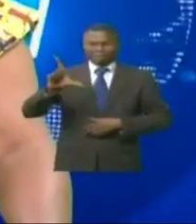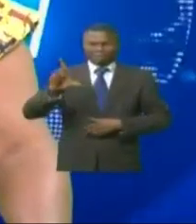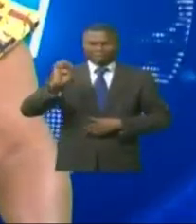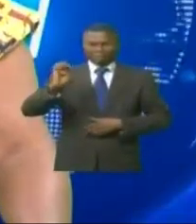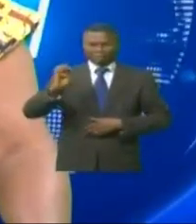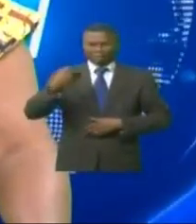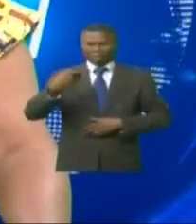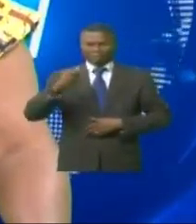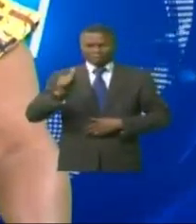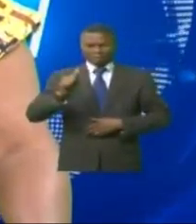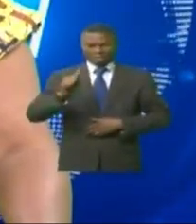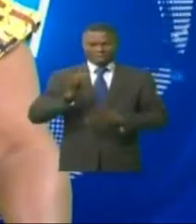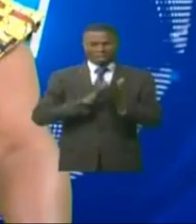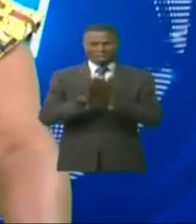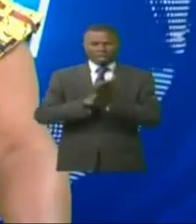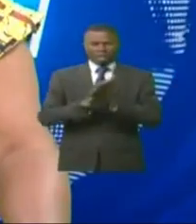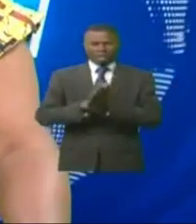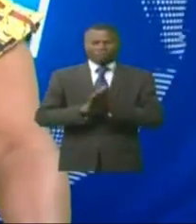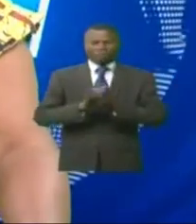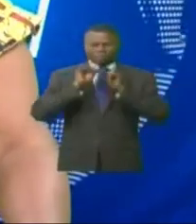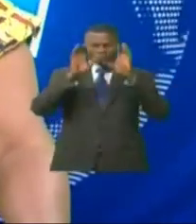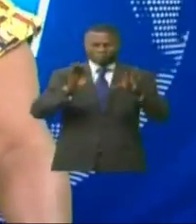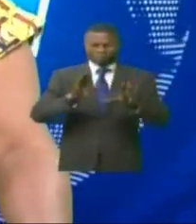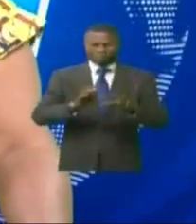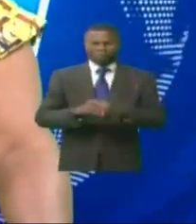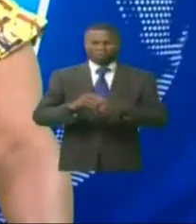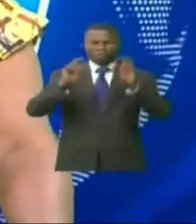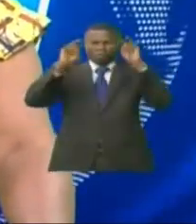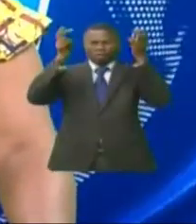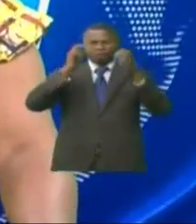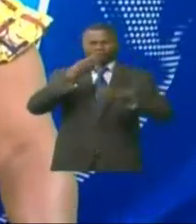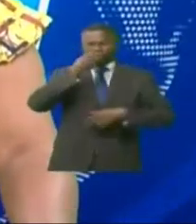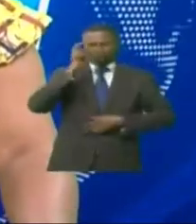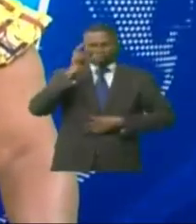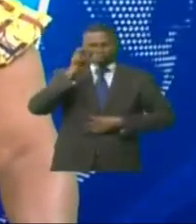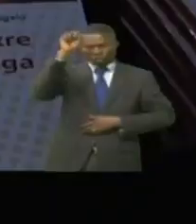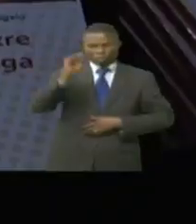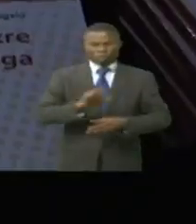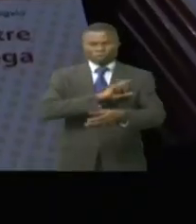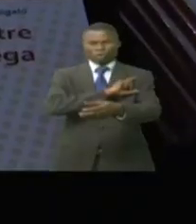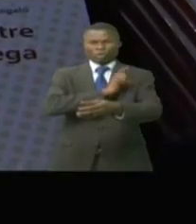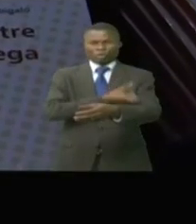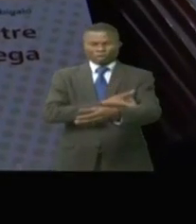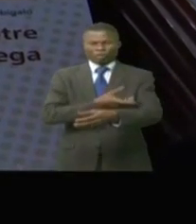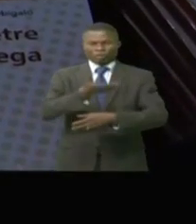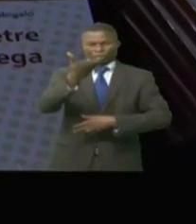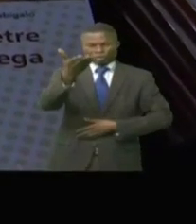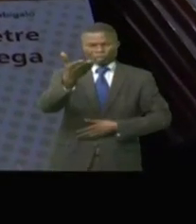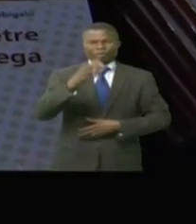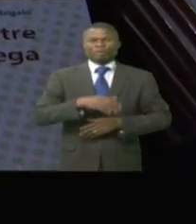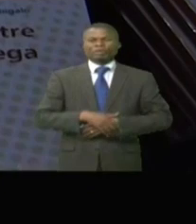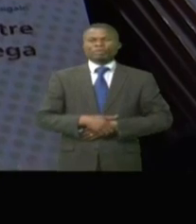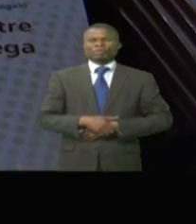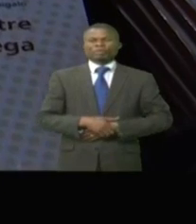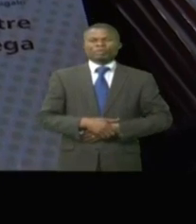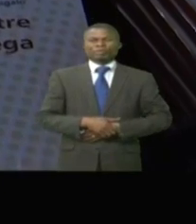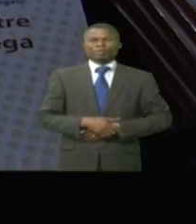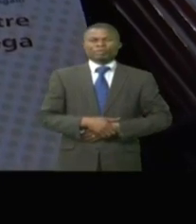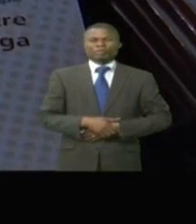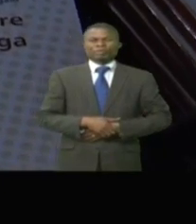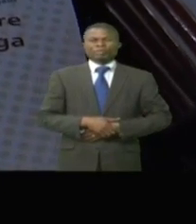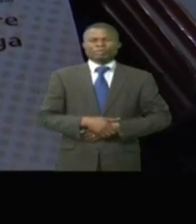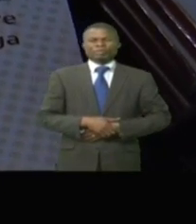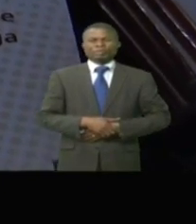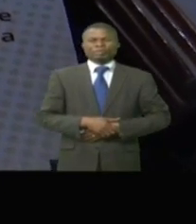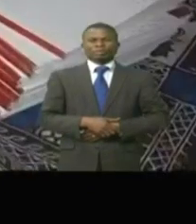ouvrage a été porté sur les fonts baptismaux à Bukavu, dans la province du Sud-Kivu. Le livre « L'immortalité